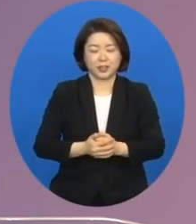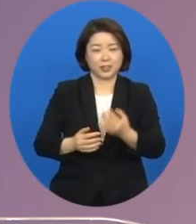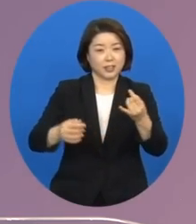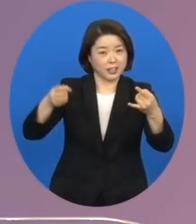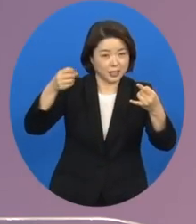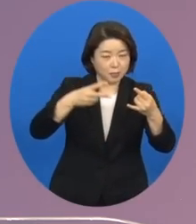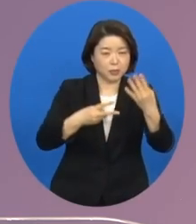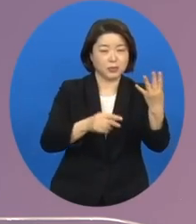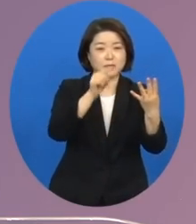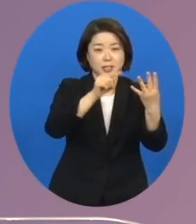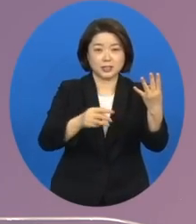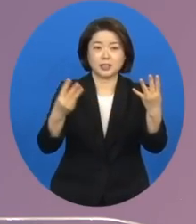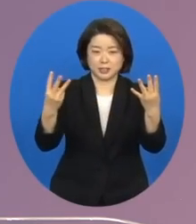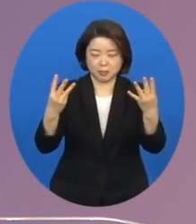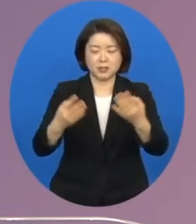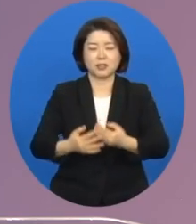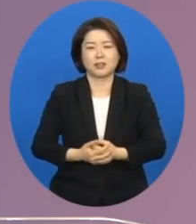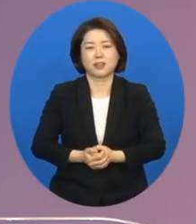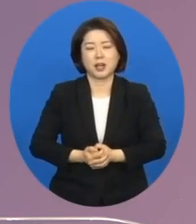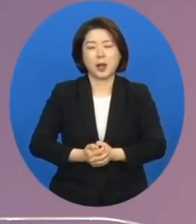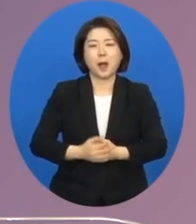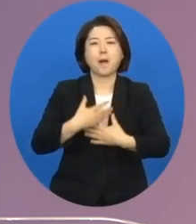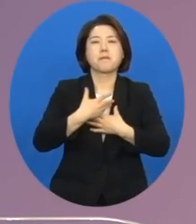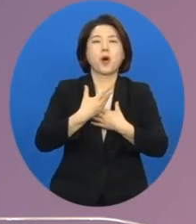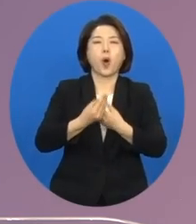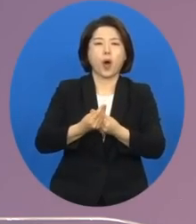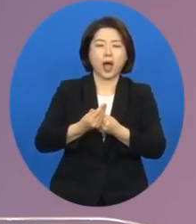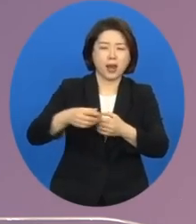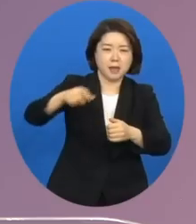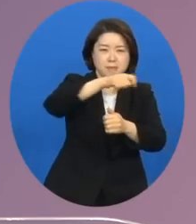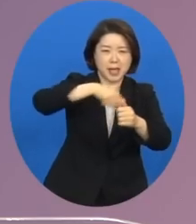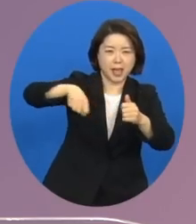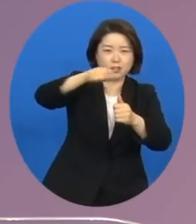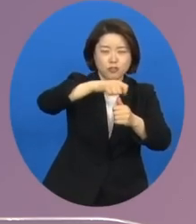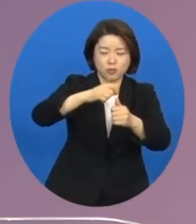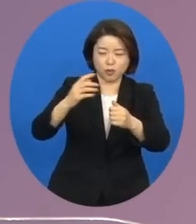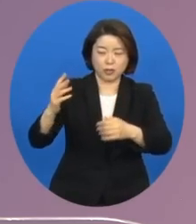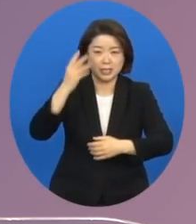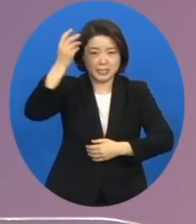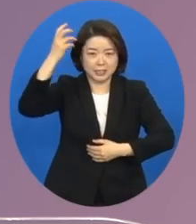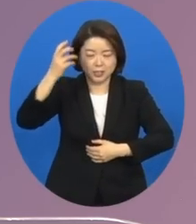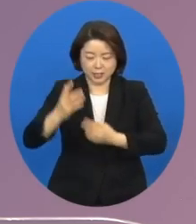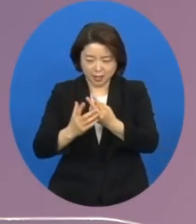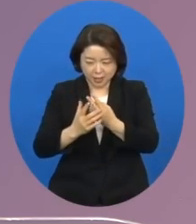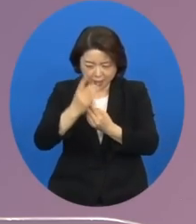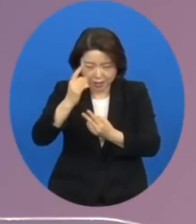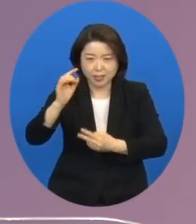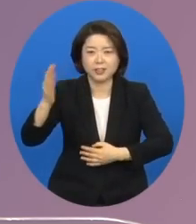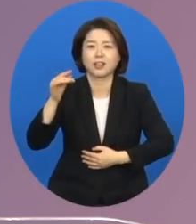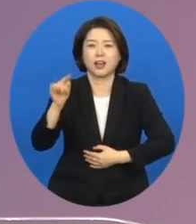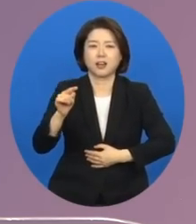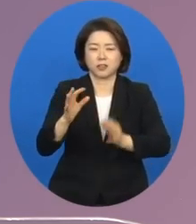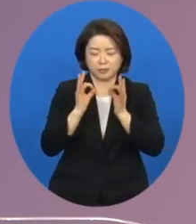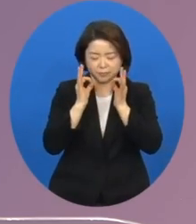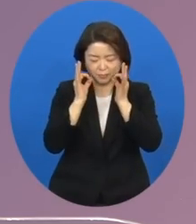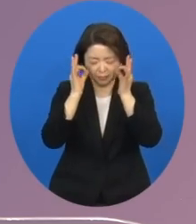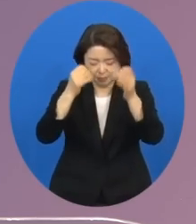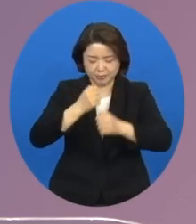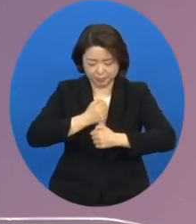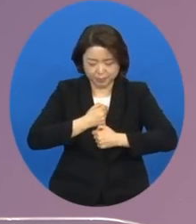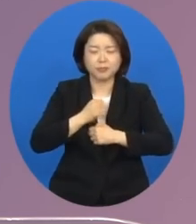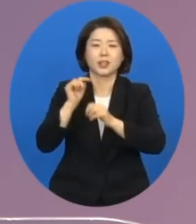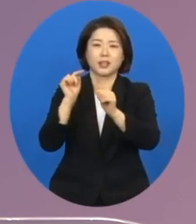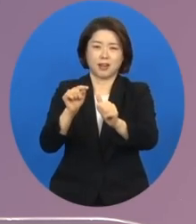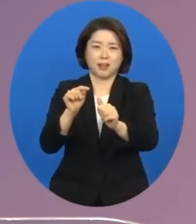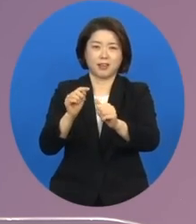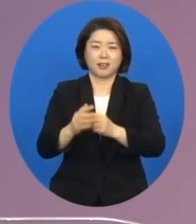3절의 말씀을 붙잡았어요 평안의 매는 줄로 성령이 하나 되게 하신 것을 힘써 지키라